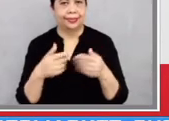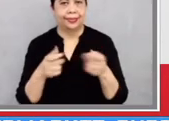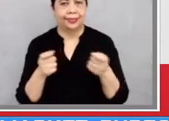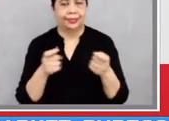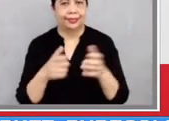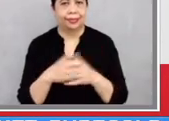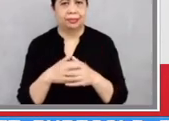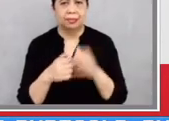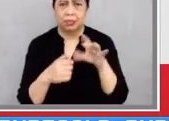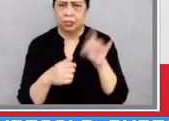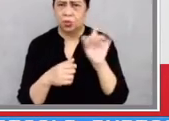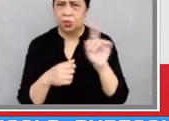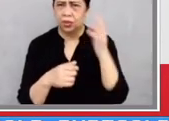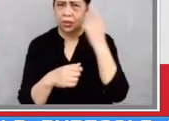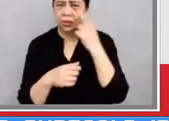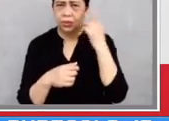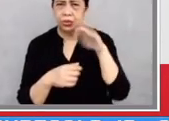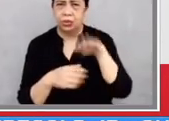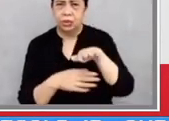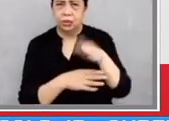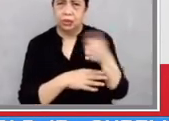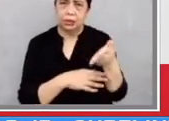pagkakadiskaril ng tren?